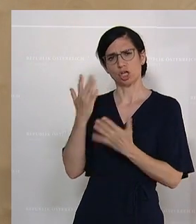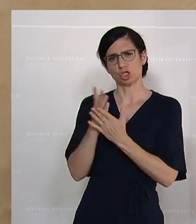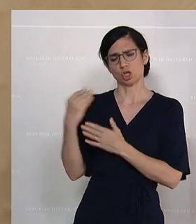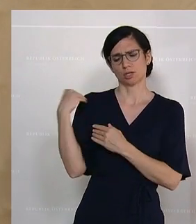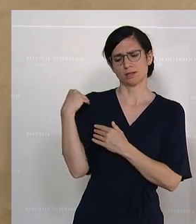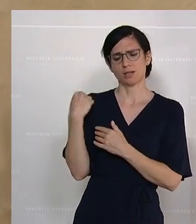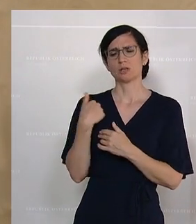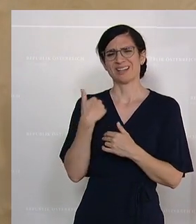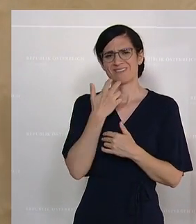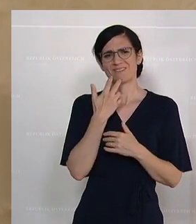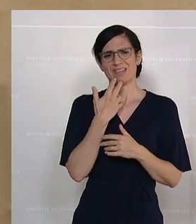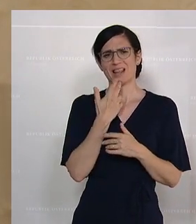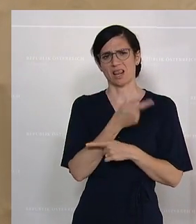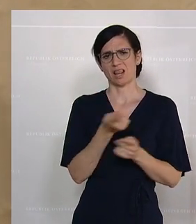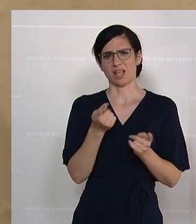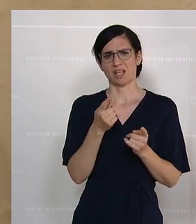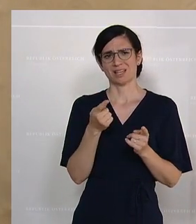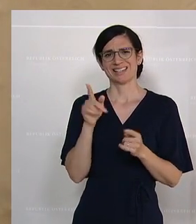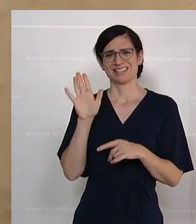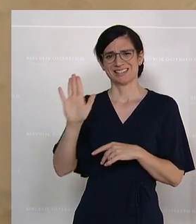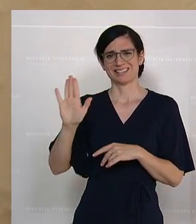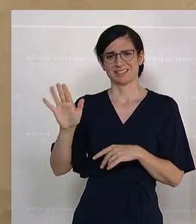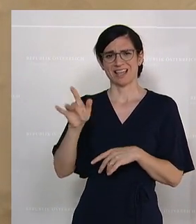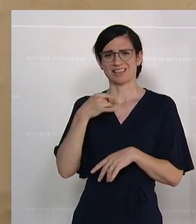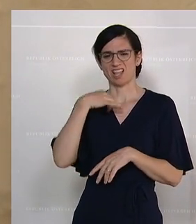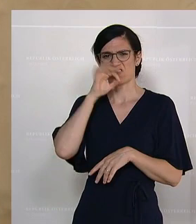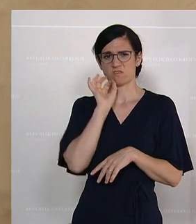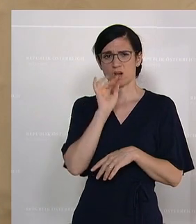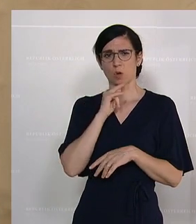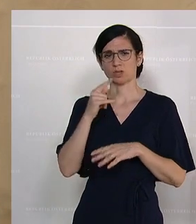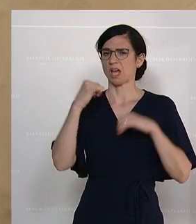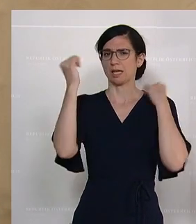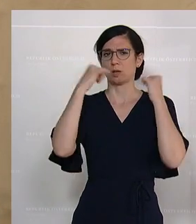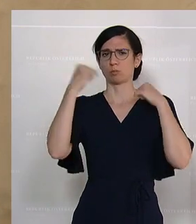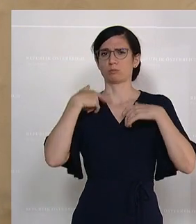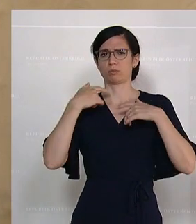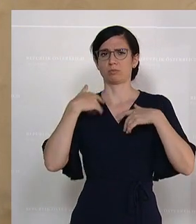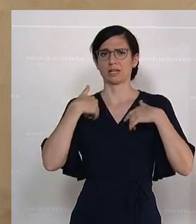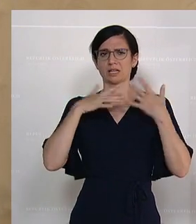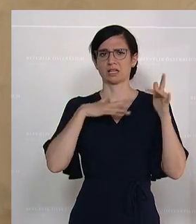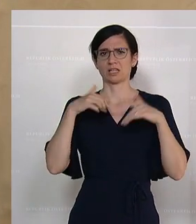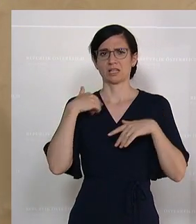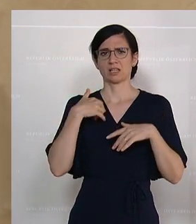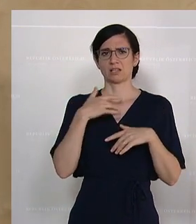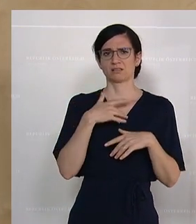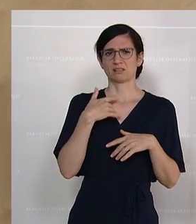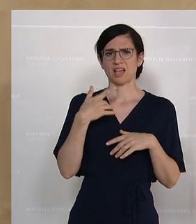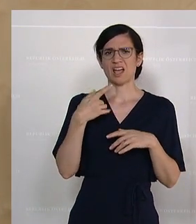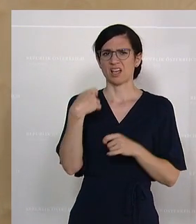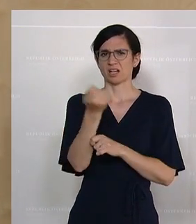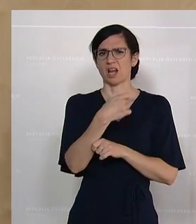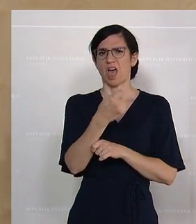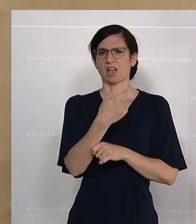auch appellieren seine ehegattin sich mittlerweile durch die ganze republik und klagt kreuz und quer menschen die einmal